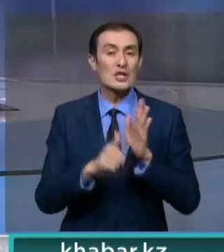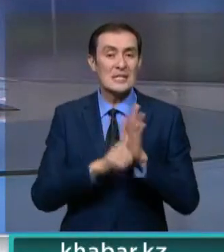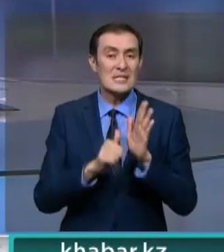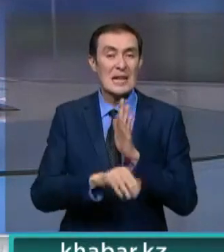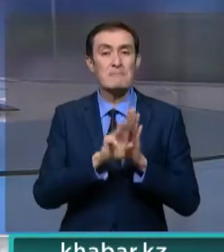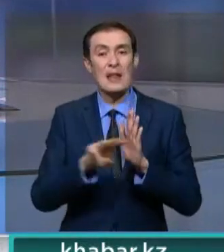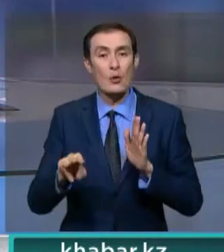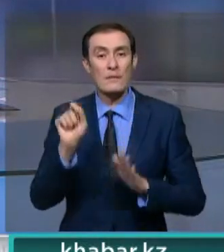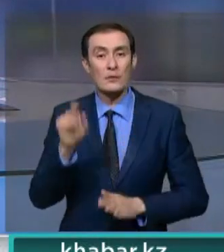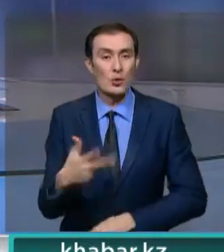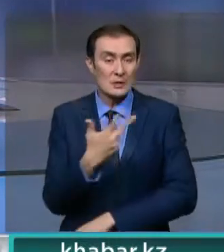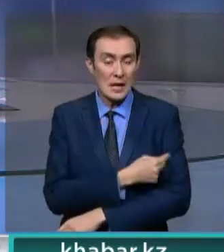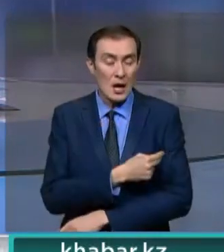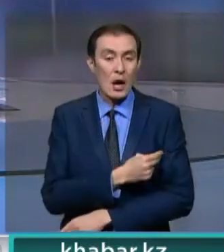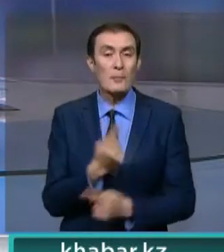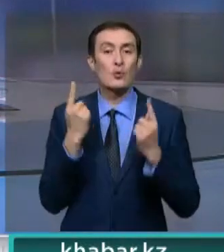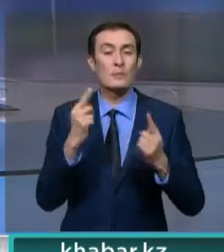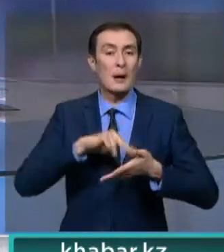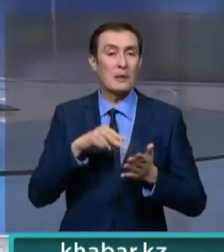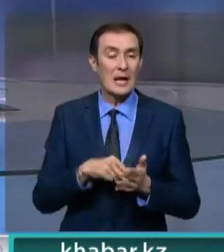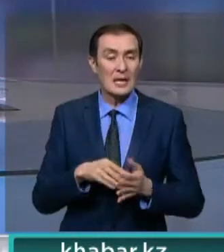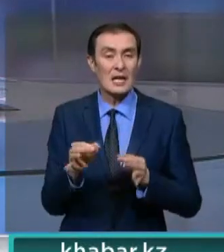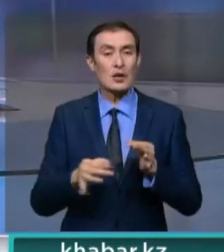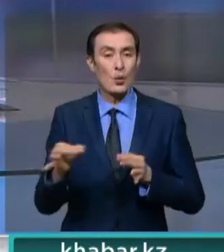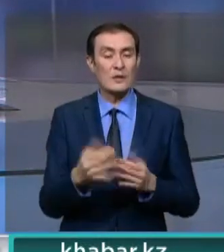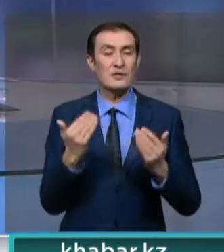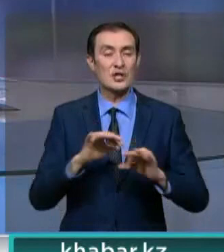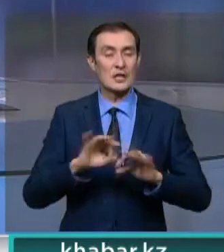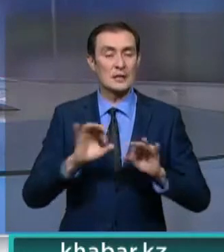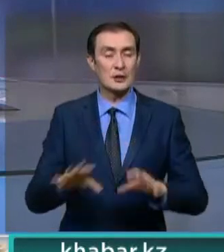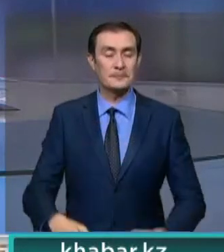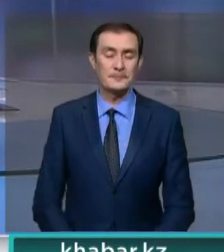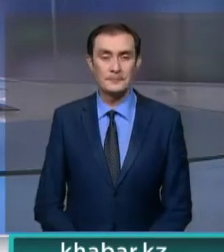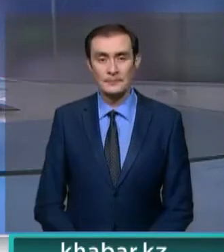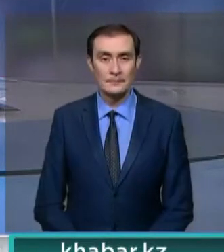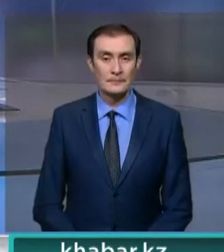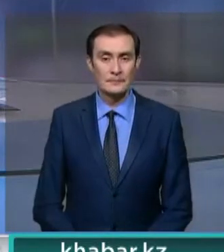60 миллионов доз. Об амбициозных планах региона в материале Анастасии Сулейман.